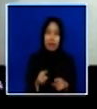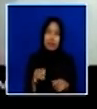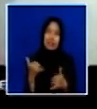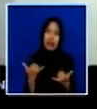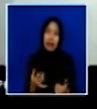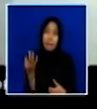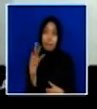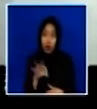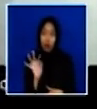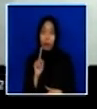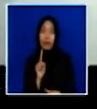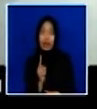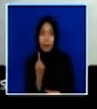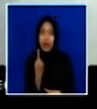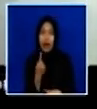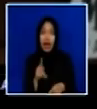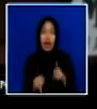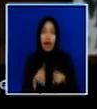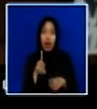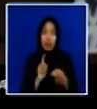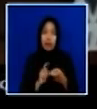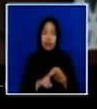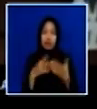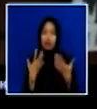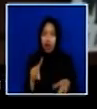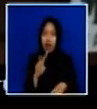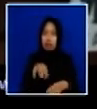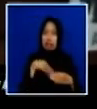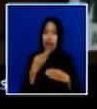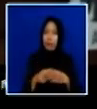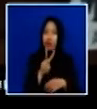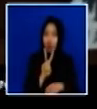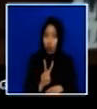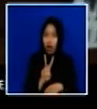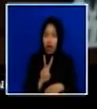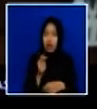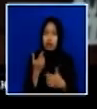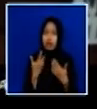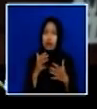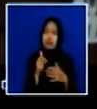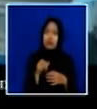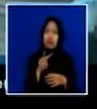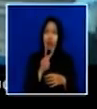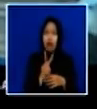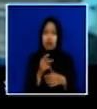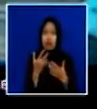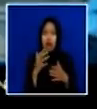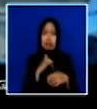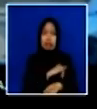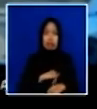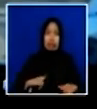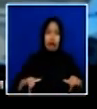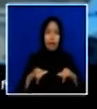kalau teman-teman ini yang sudah yang kedua vaksinasi Tab2 untuk wartawan ini dilakukan bersamaan dengan pelaksanaan